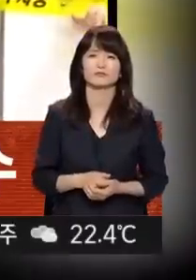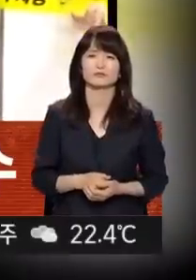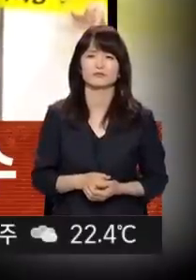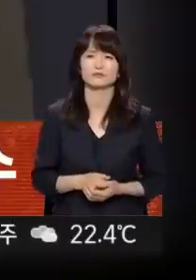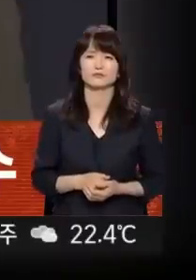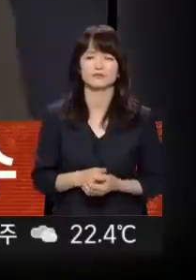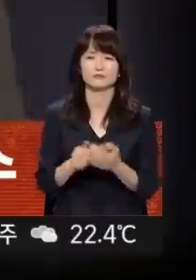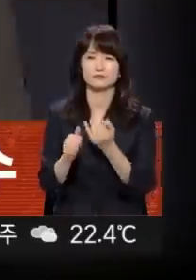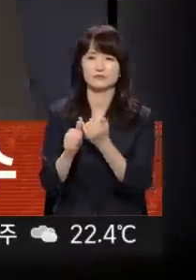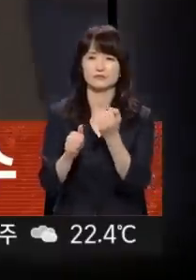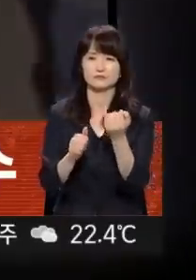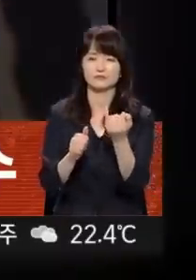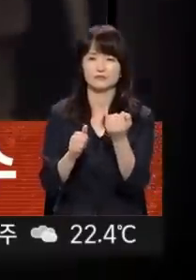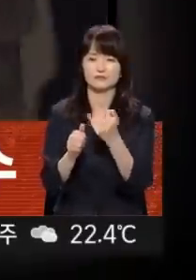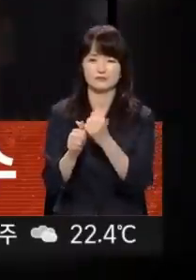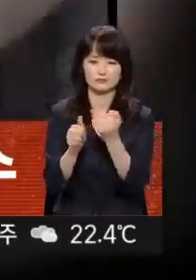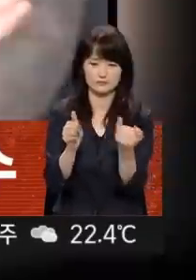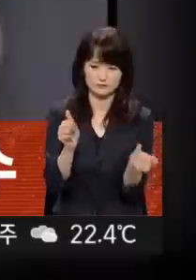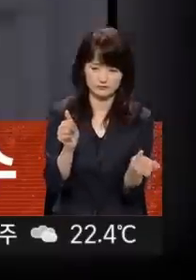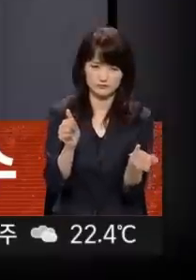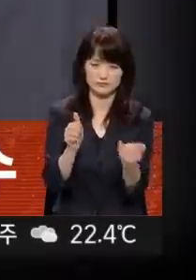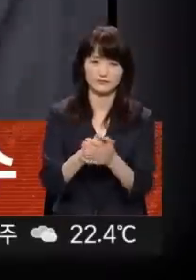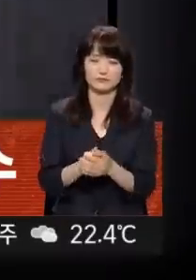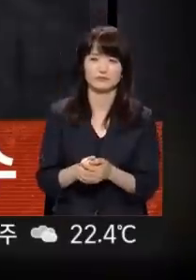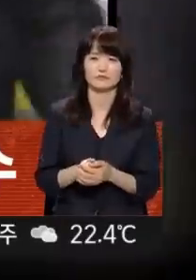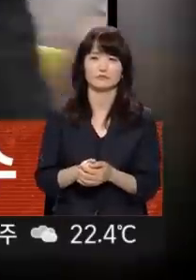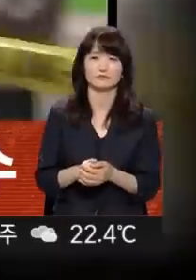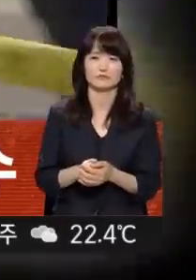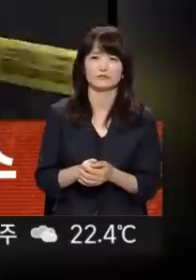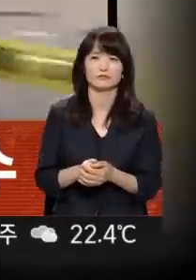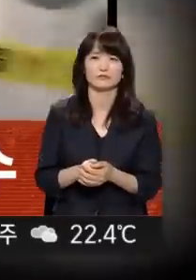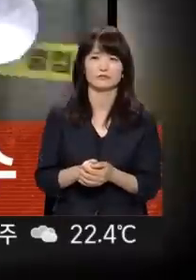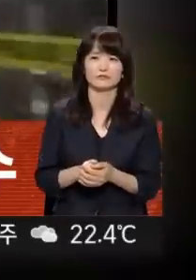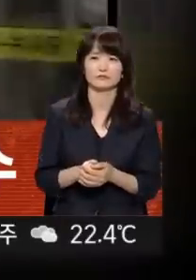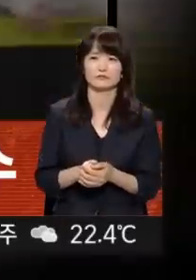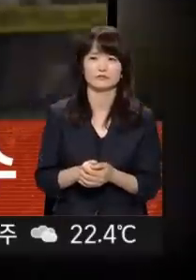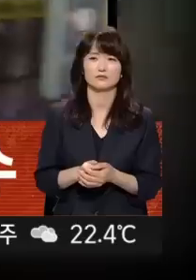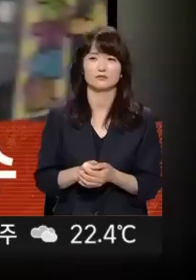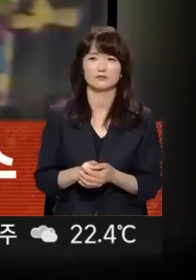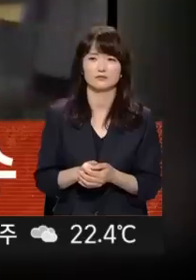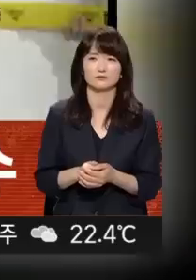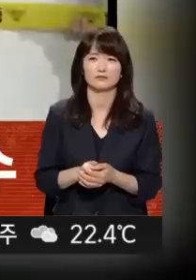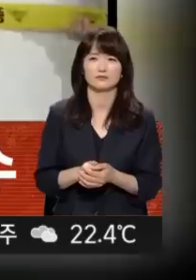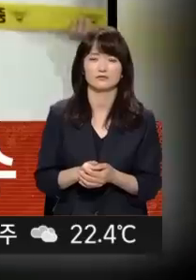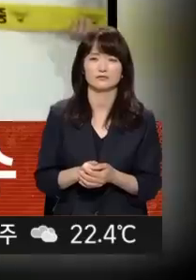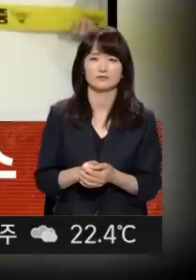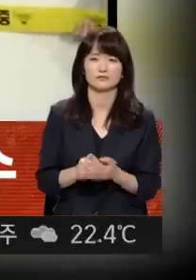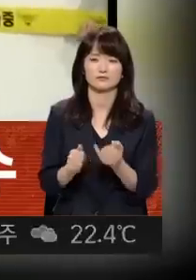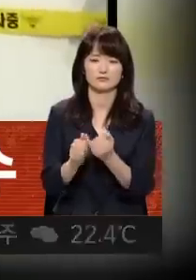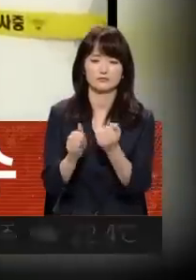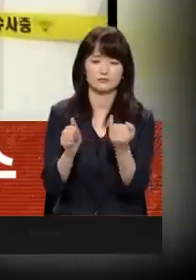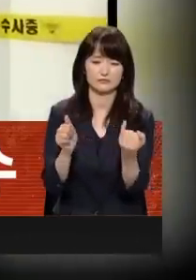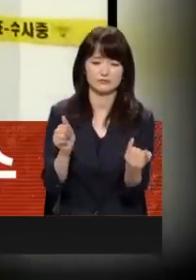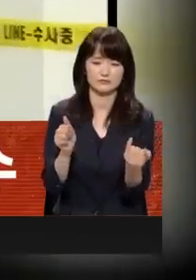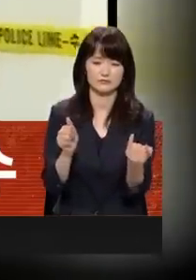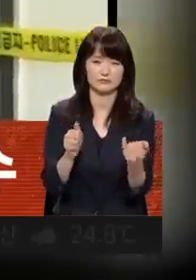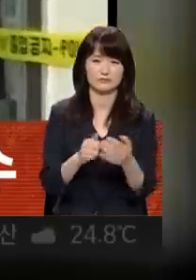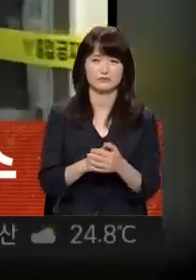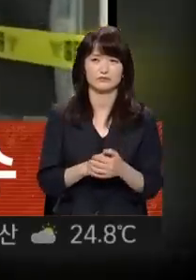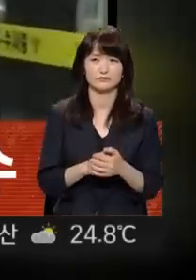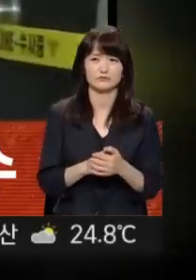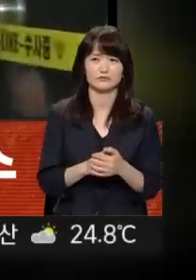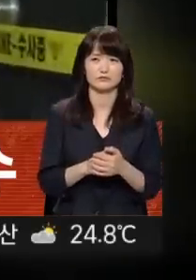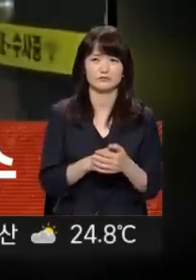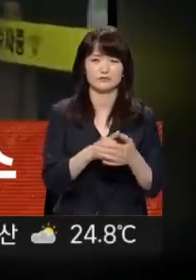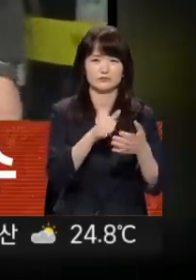배우자하고 사별을 하면서 전처 사별한 배우자에게서 사이에 있었던 세 아이 중에 피해자는